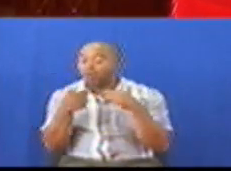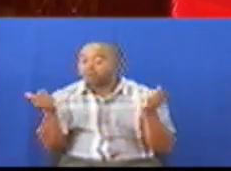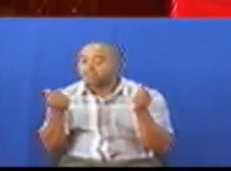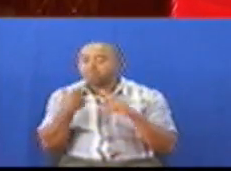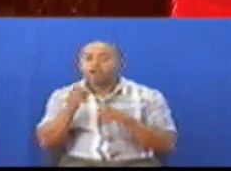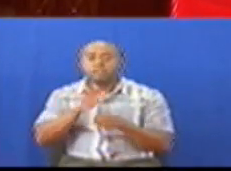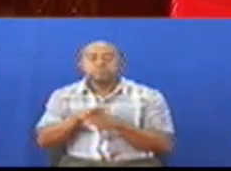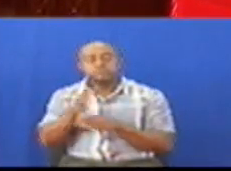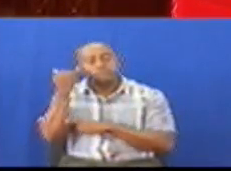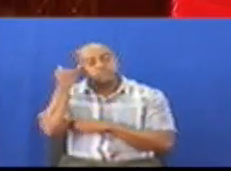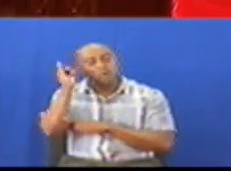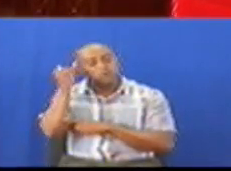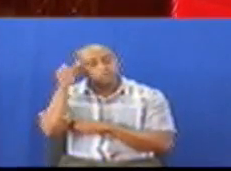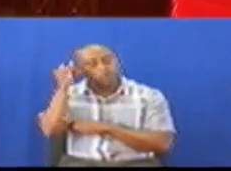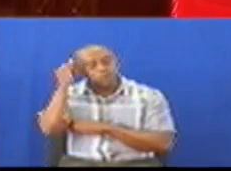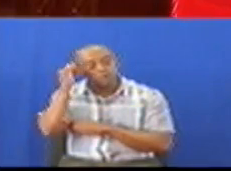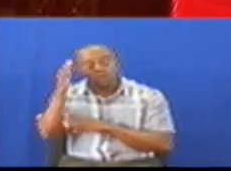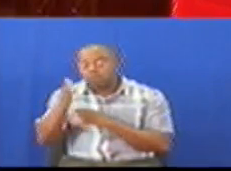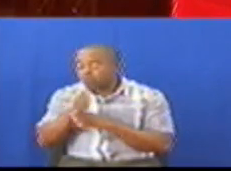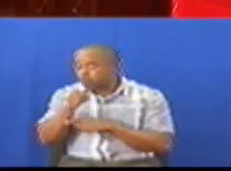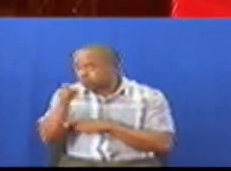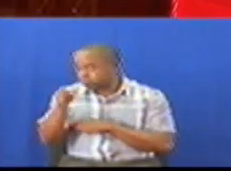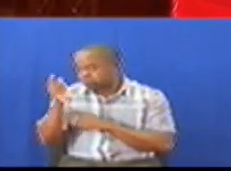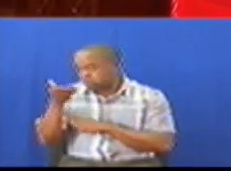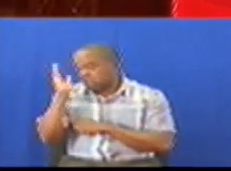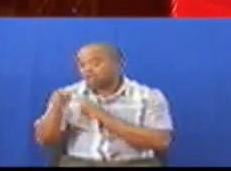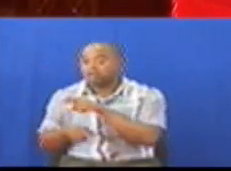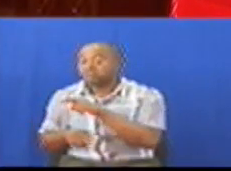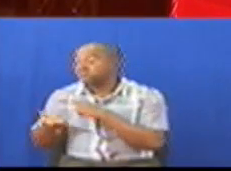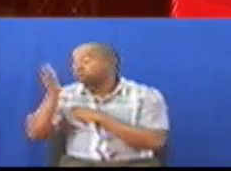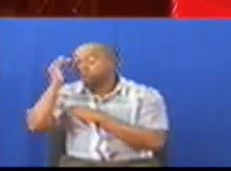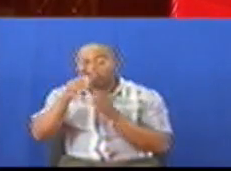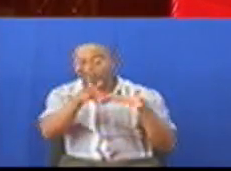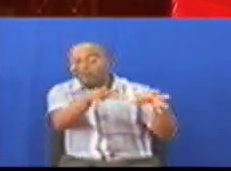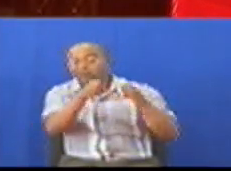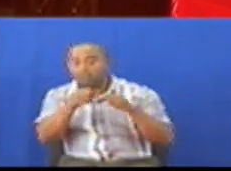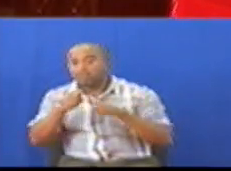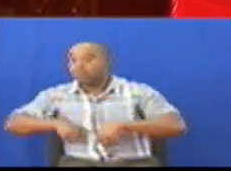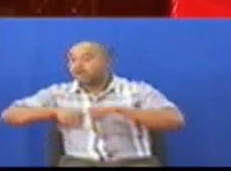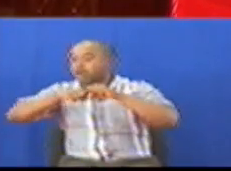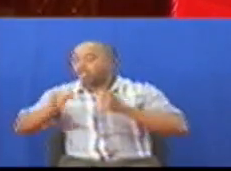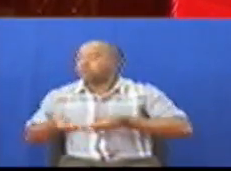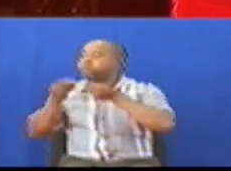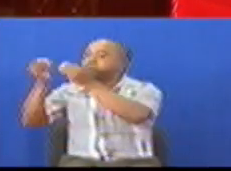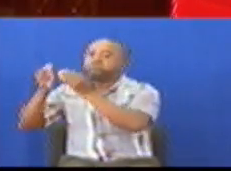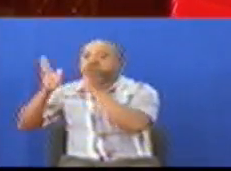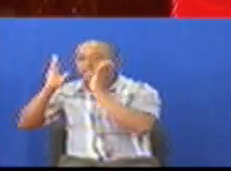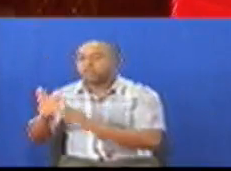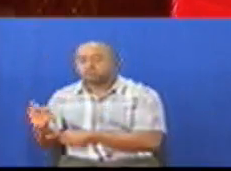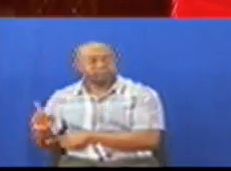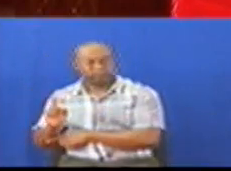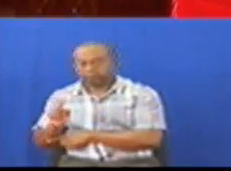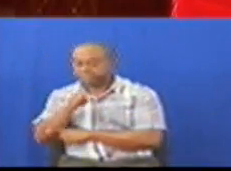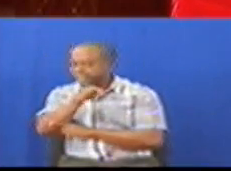na kuhadharisha juu ya azma ya serikali inayopoka madaraka ya wananchi na kuyarudisha serikali kuu kuwa ni kuharibu kabisa